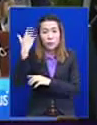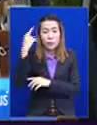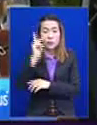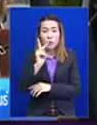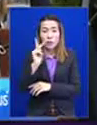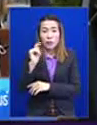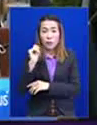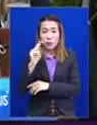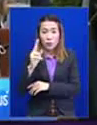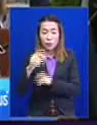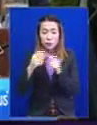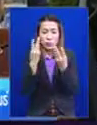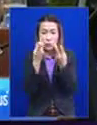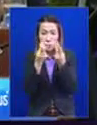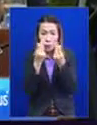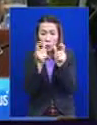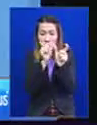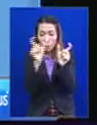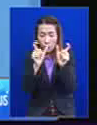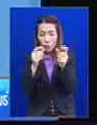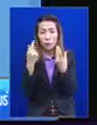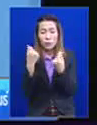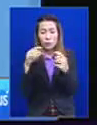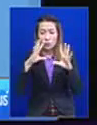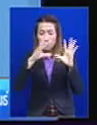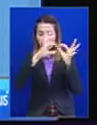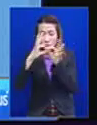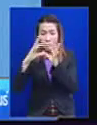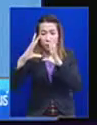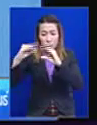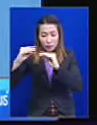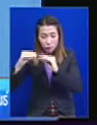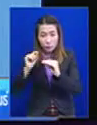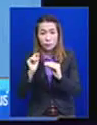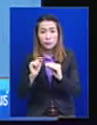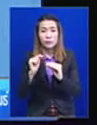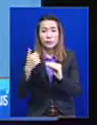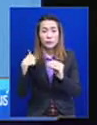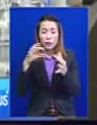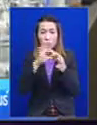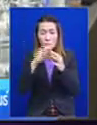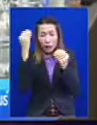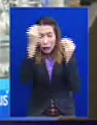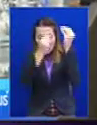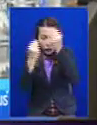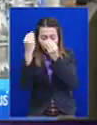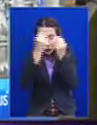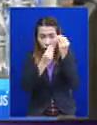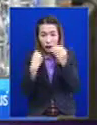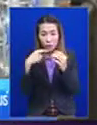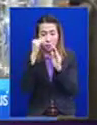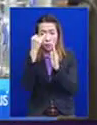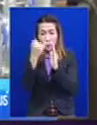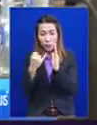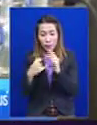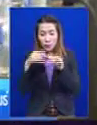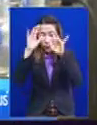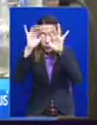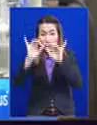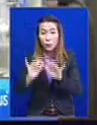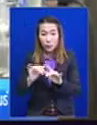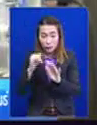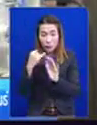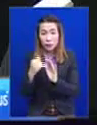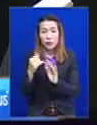ท.นั้นมี2ตัวเลขที่นำมาพูดถึงในที่ประชุมจึงทำให้เกิดความสับสนและเกิดความผิดพลาดในการพิมพ์ขณะ